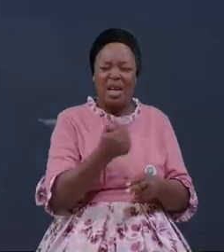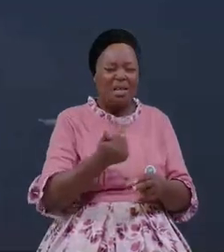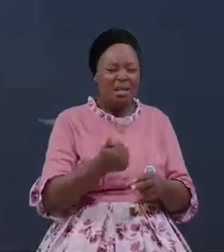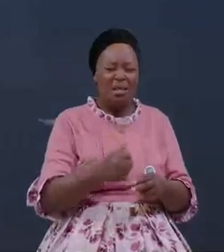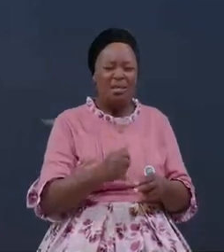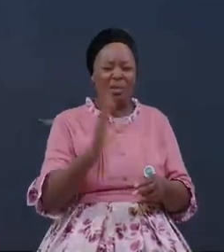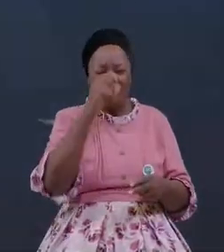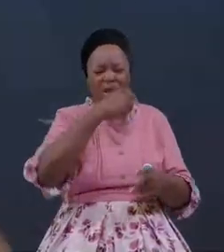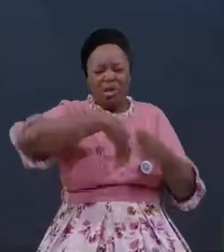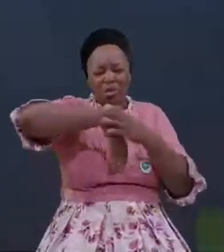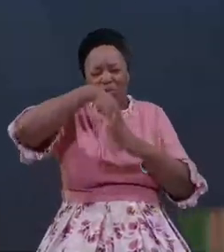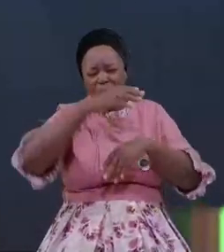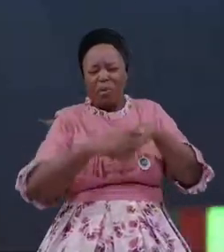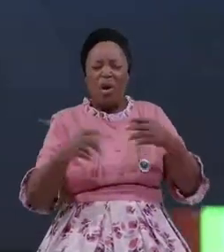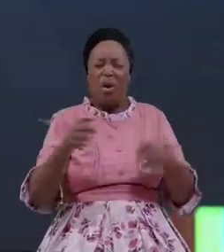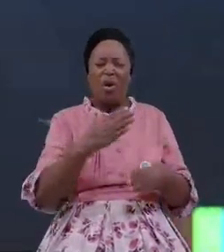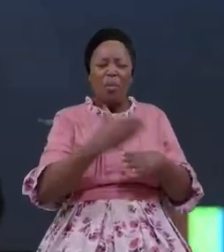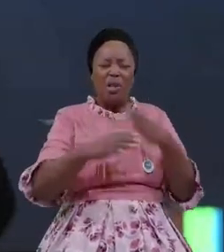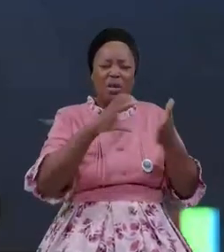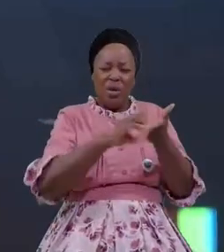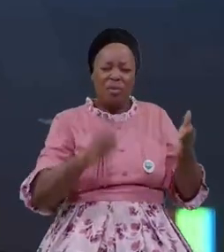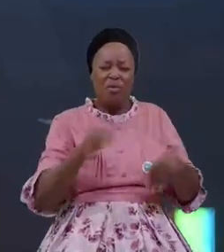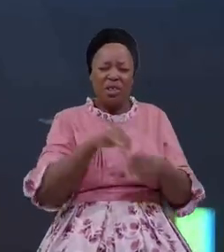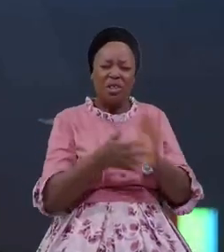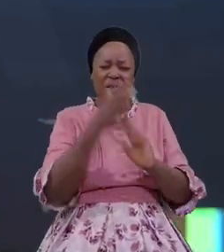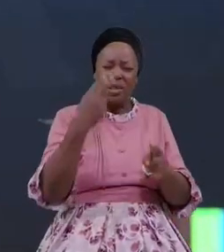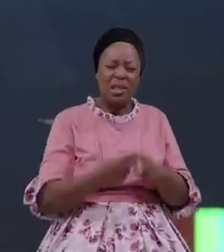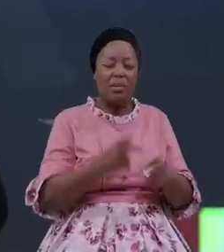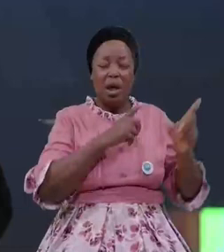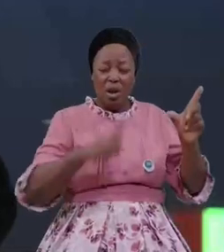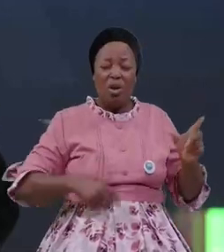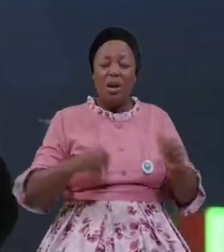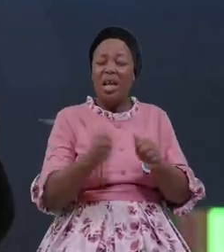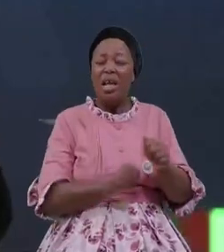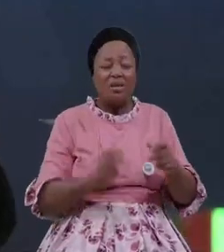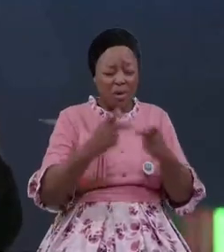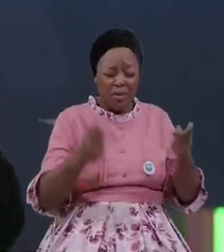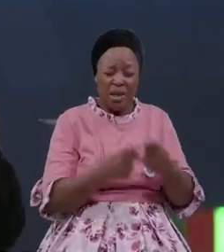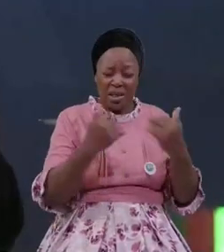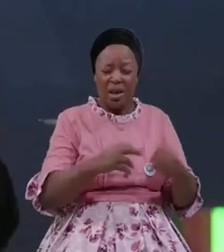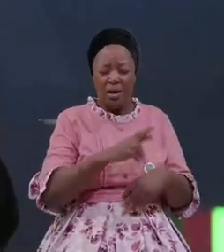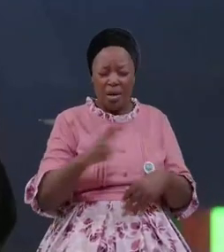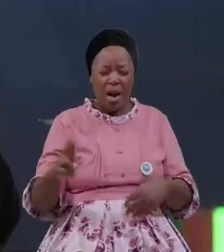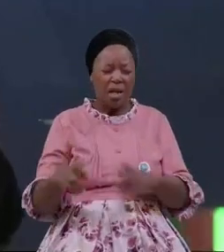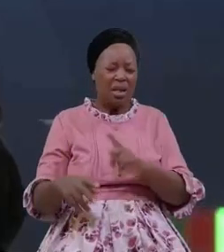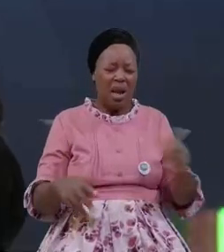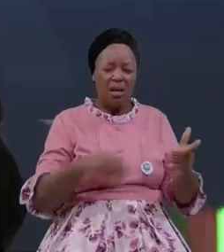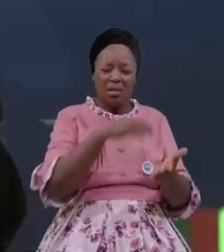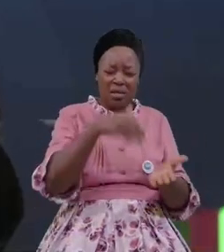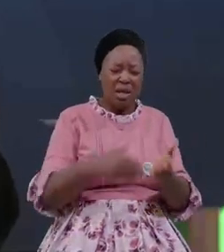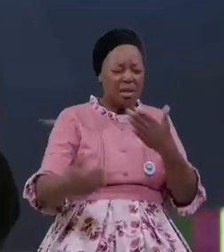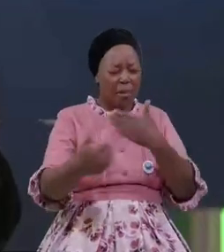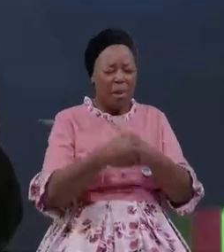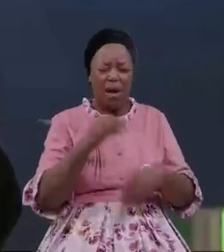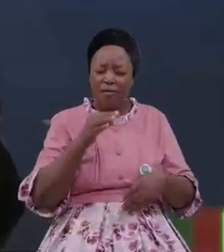inconfort complètement aé Seigneur partout maintenant à gauche à droite partout